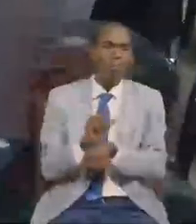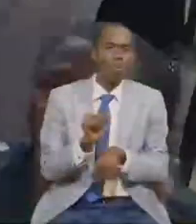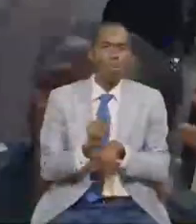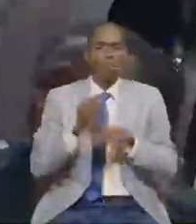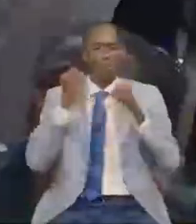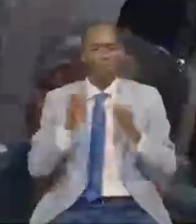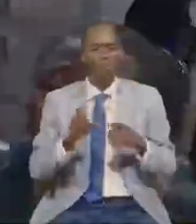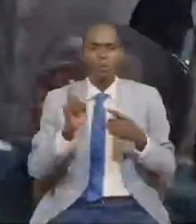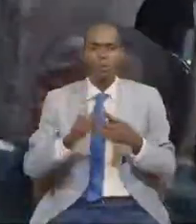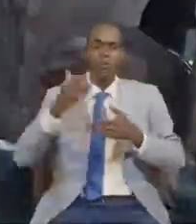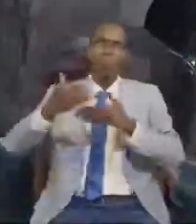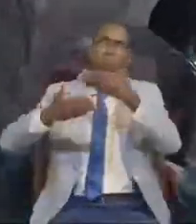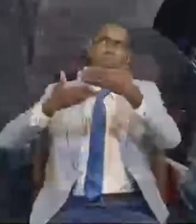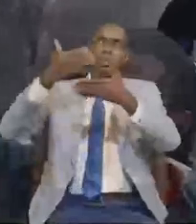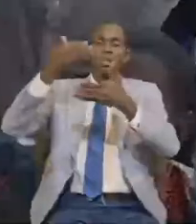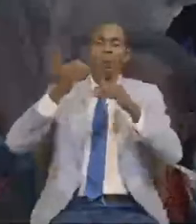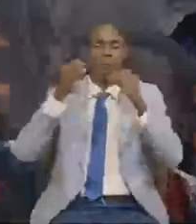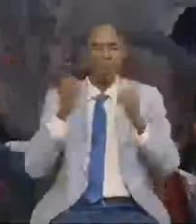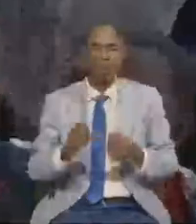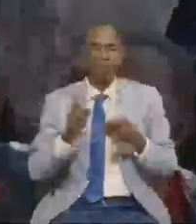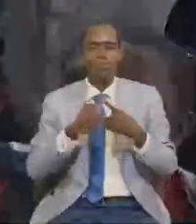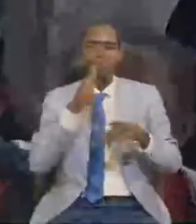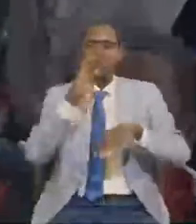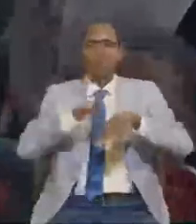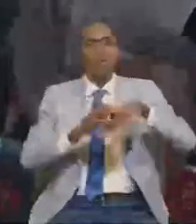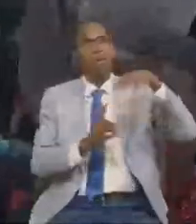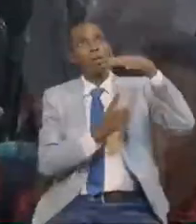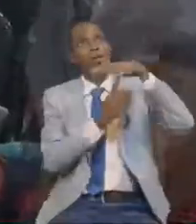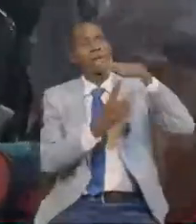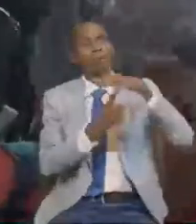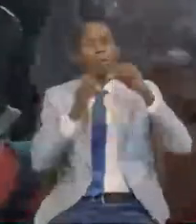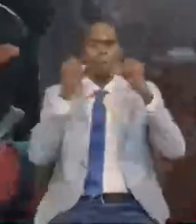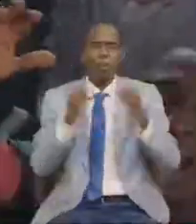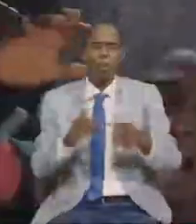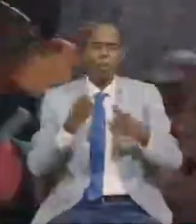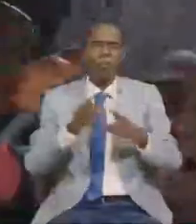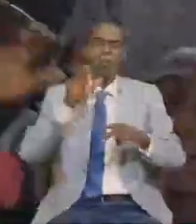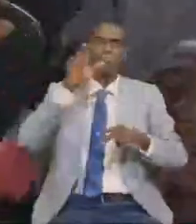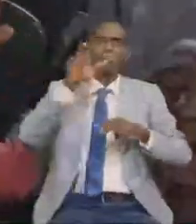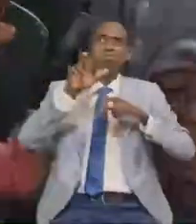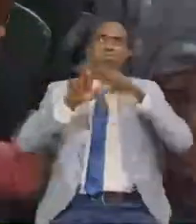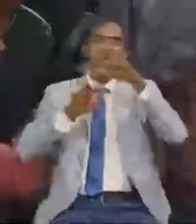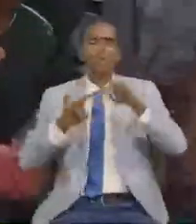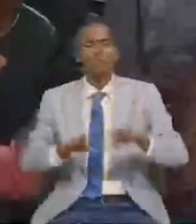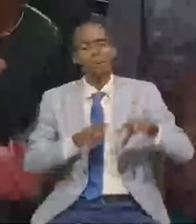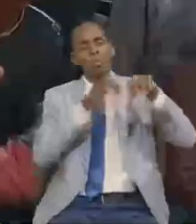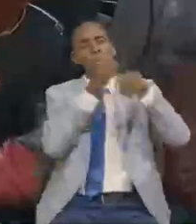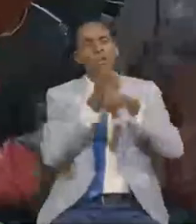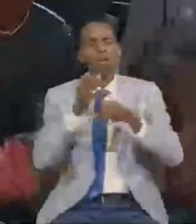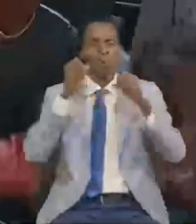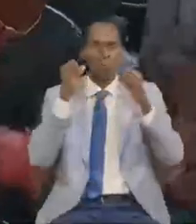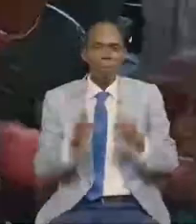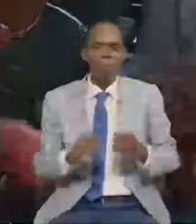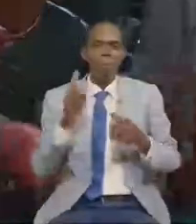progresser, la puissance pour être en haut, la puissance pour gravir la montagne, la puissance pour défier